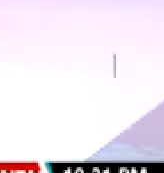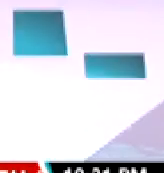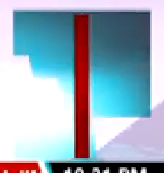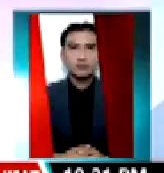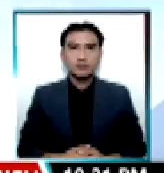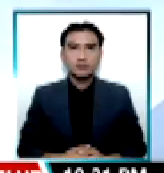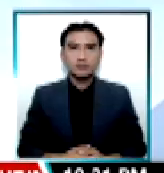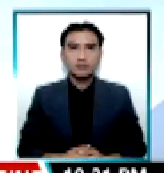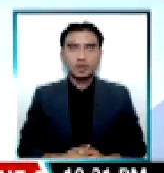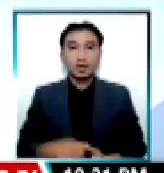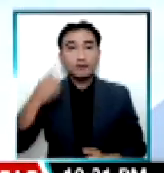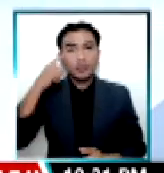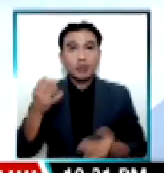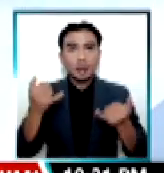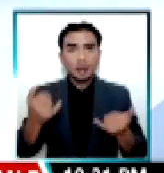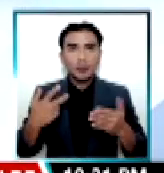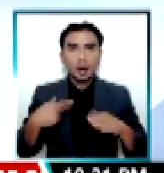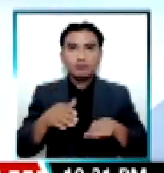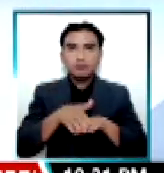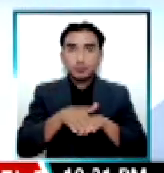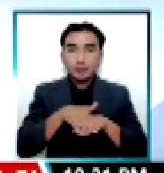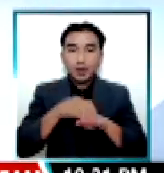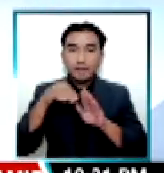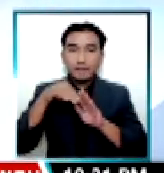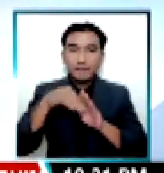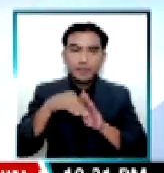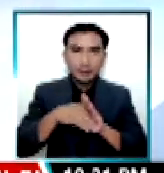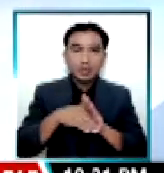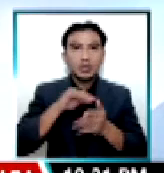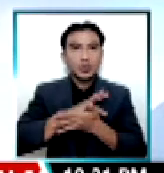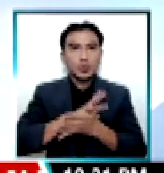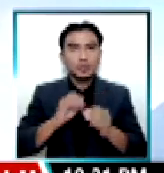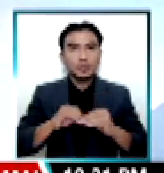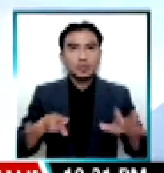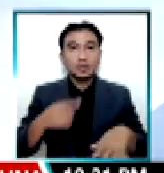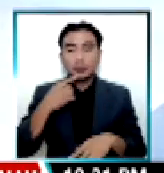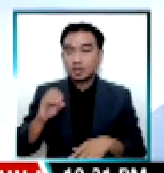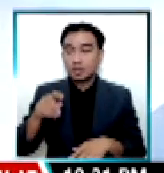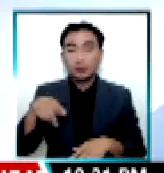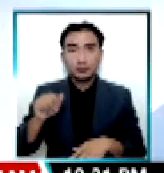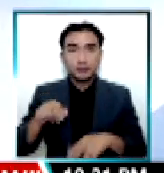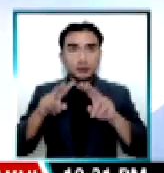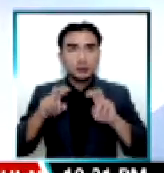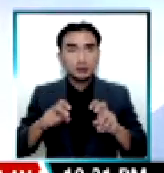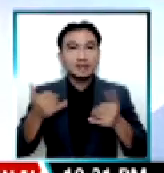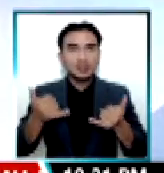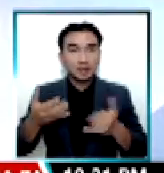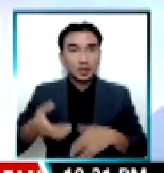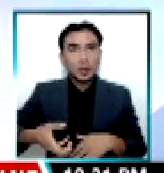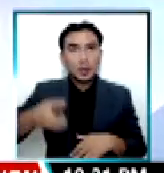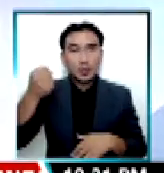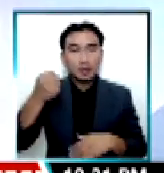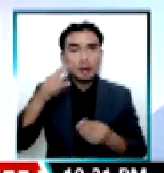Para mas mapabagal ang pagtaas ng COVID cases, iminungkahi ng Okta Research na ipagpaliban muna ang pagbabalik ng face-to-face